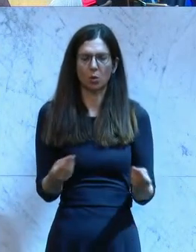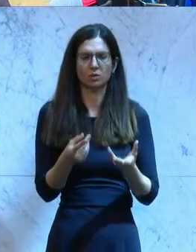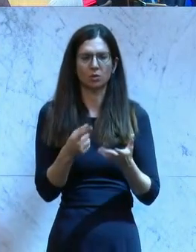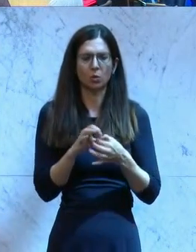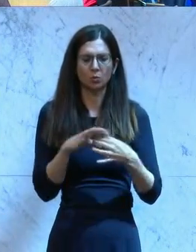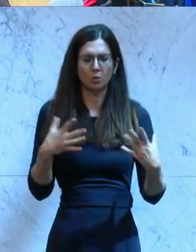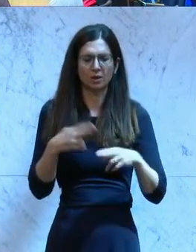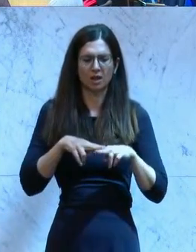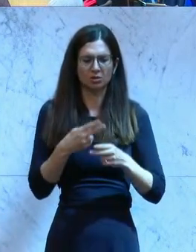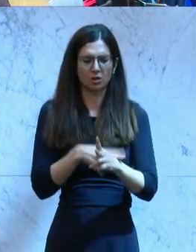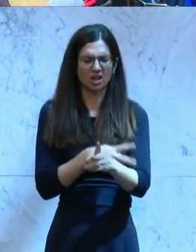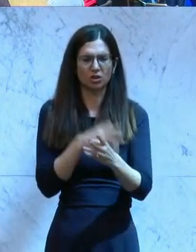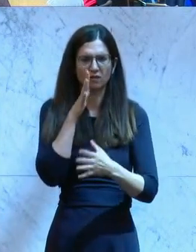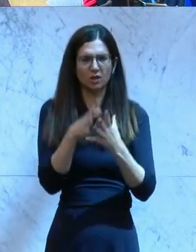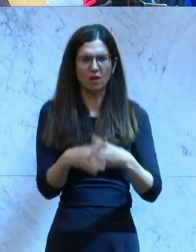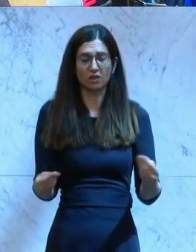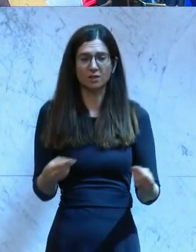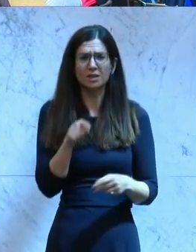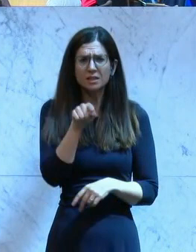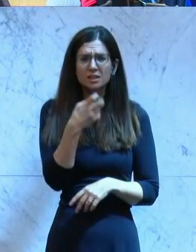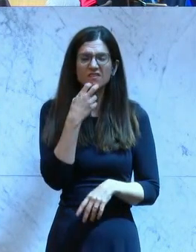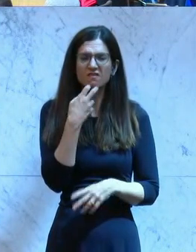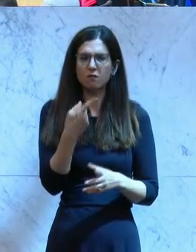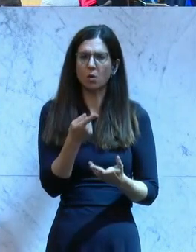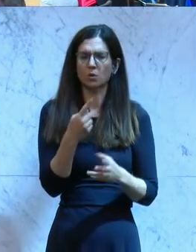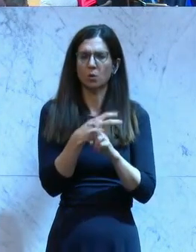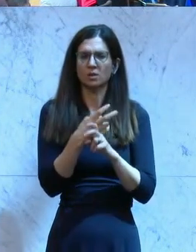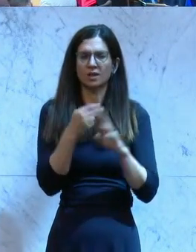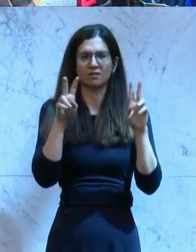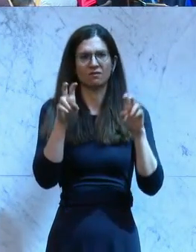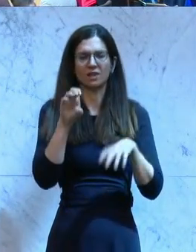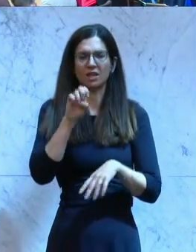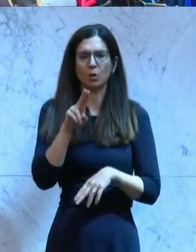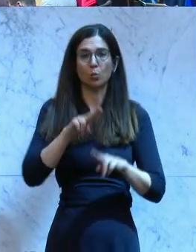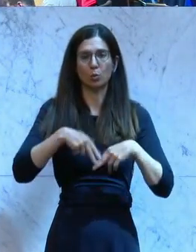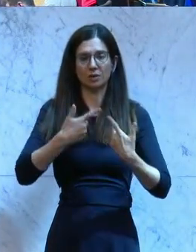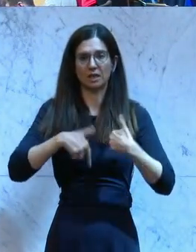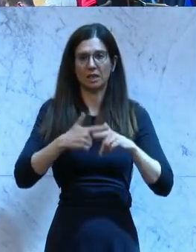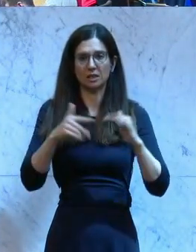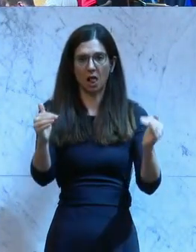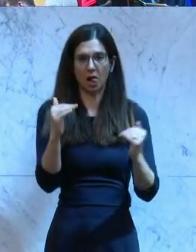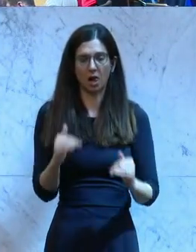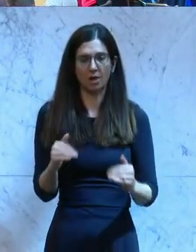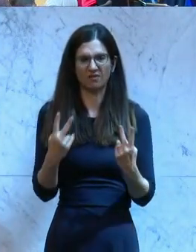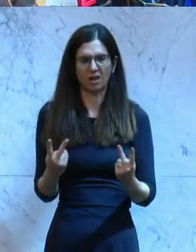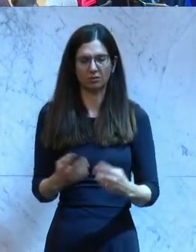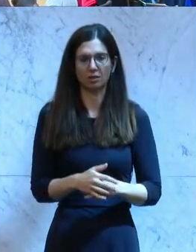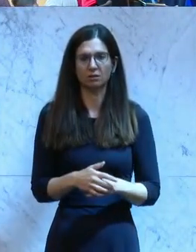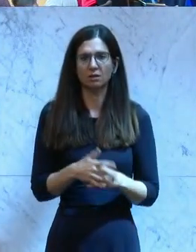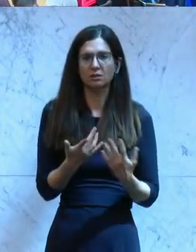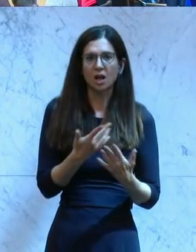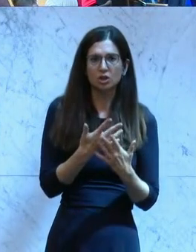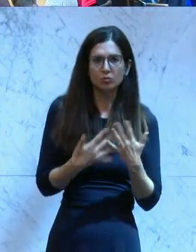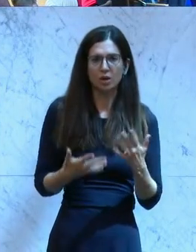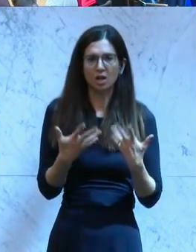unabhängiger Nationalstaat. Sie wollen Österreich zu einem EU-Bundesland degradieren, mit kaum noch Mitsprache und